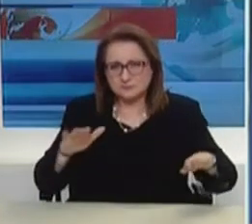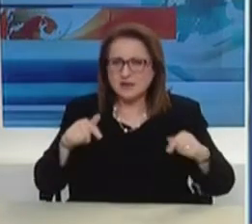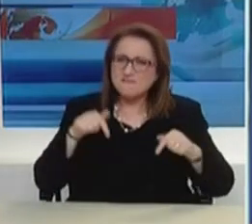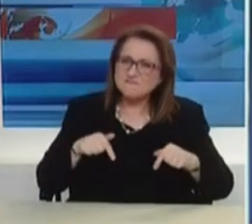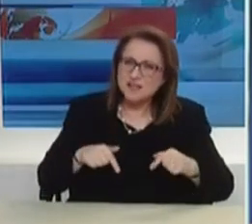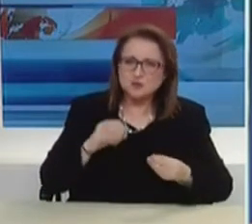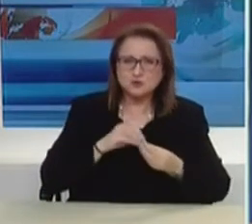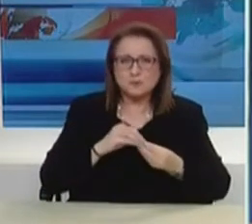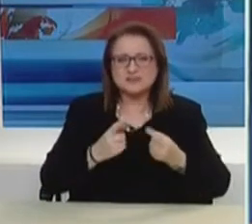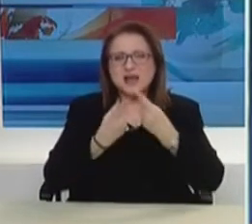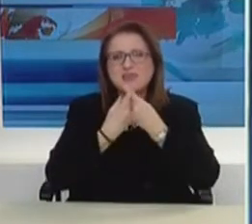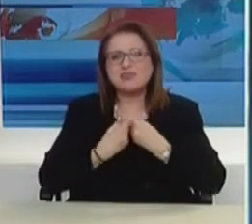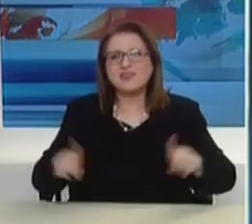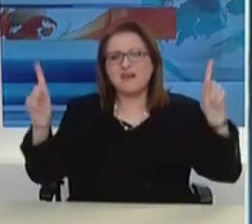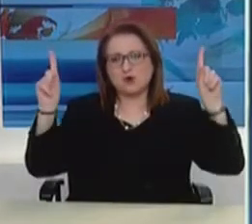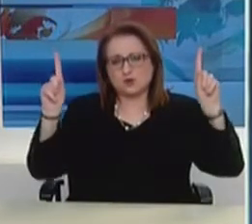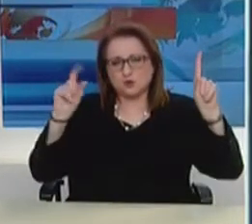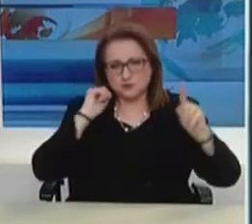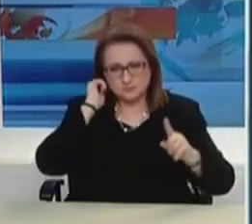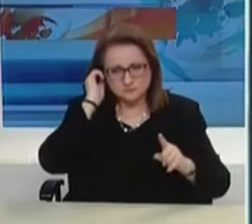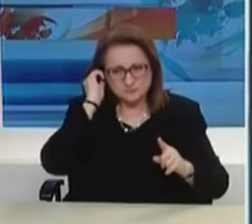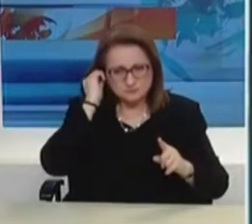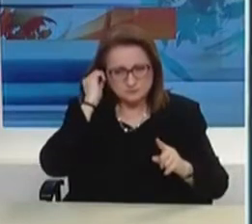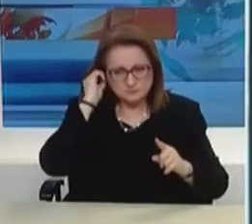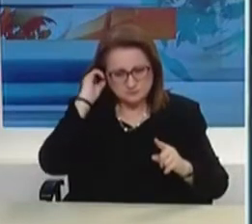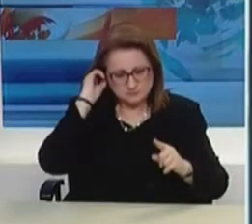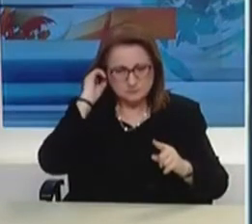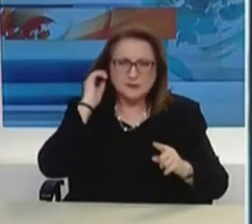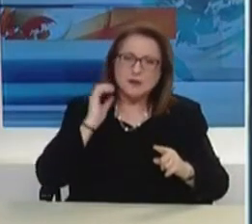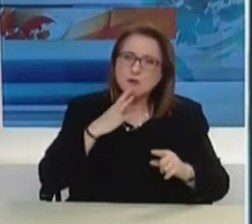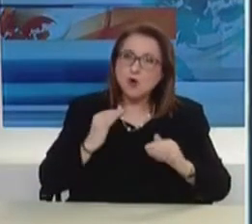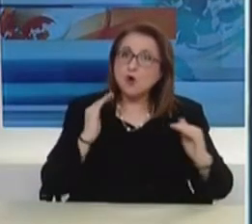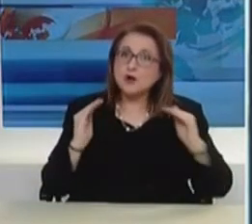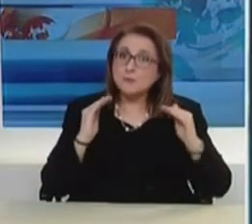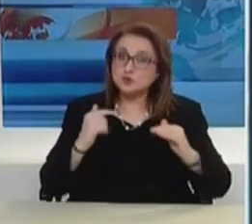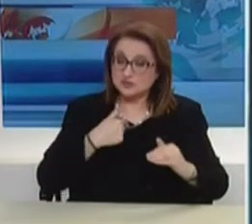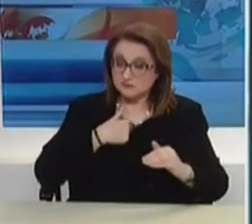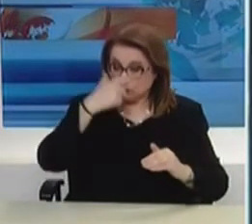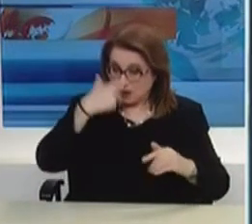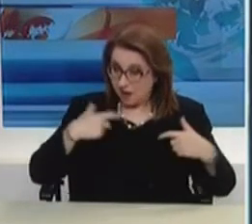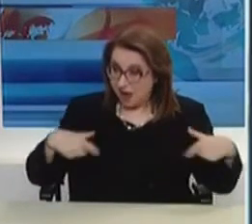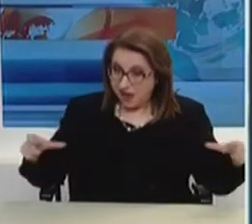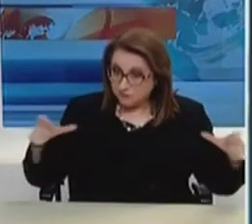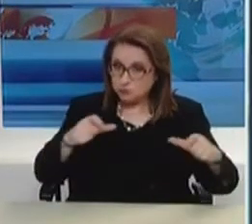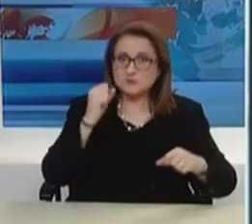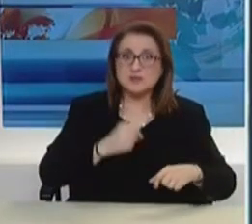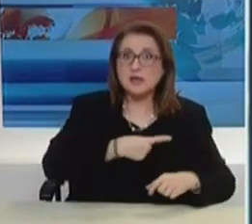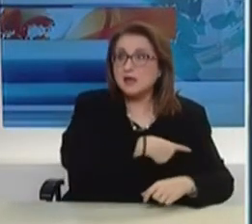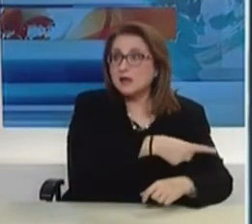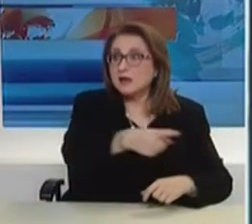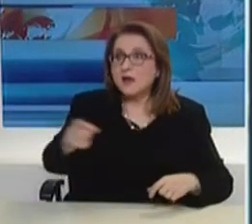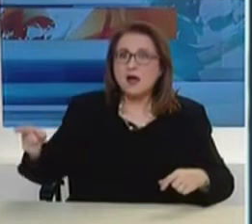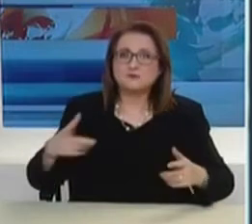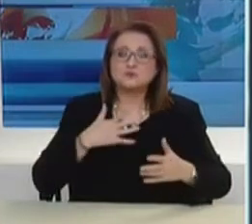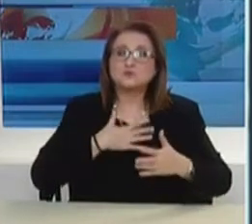Πάσχα, όπως ανέφερε νωρίτερα σήμερα και ο Πρωθυπουργός, για να προστατεύσουμε τους εαυτούς μας και όλους αυτούς που πραγματικά αγαπάμε, που πραγματικά